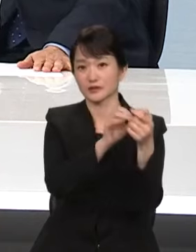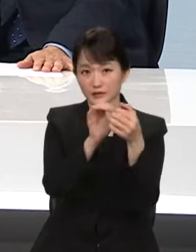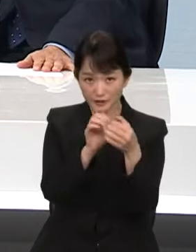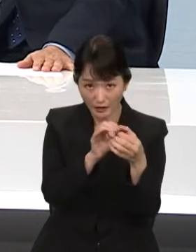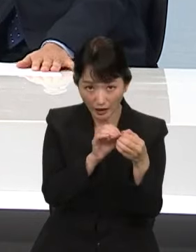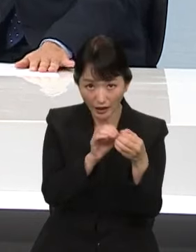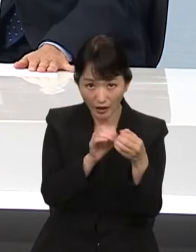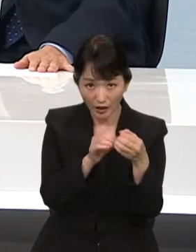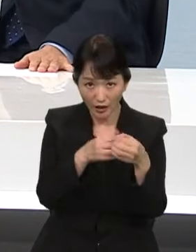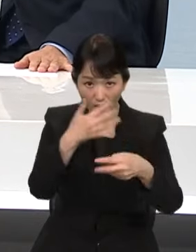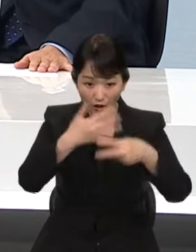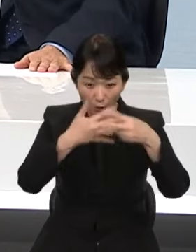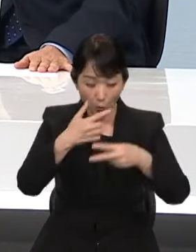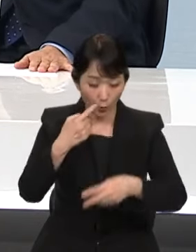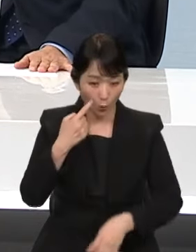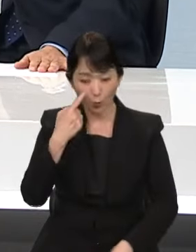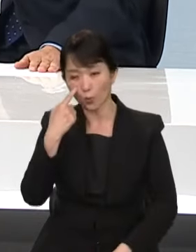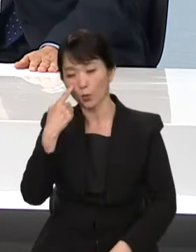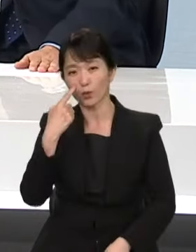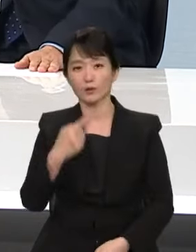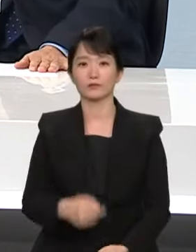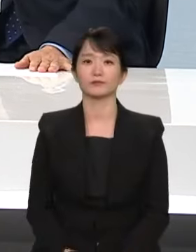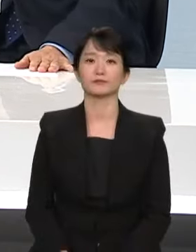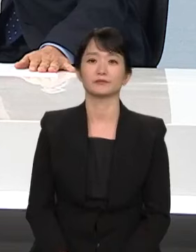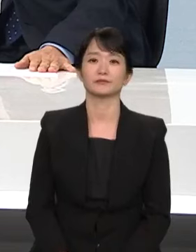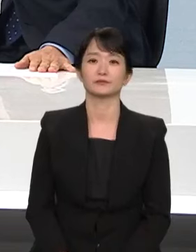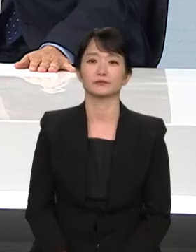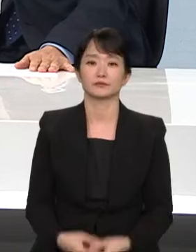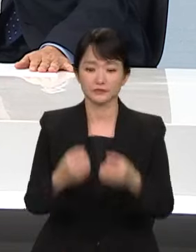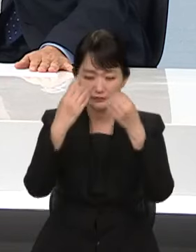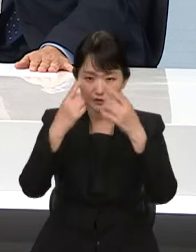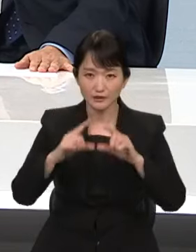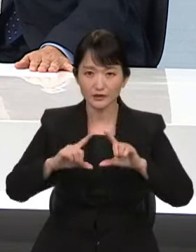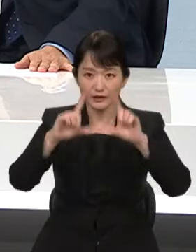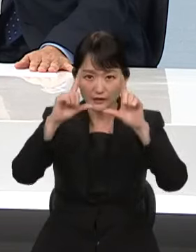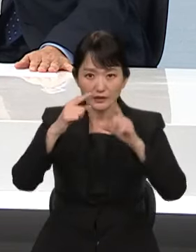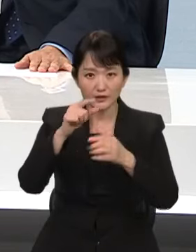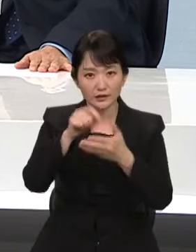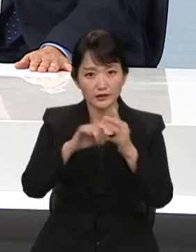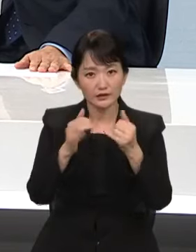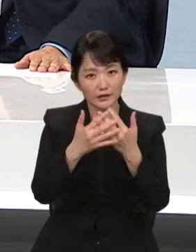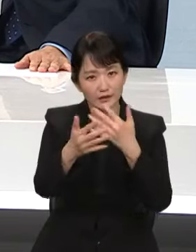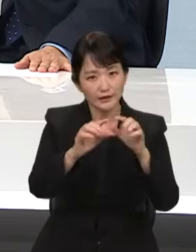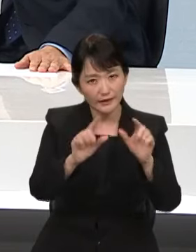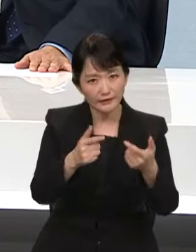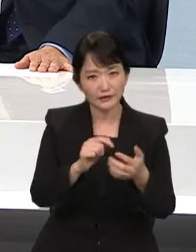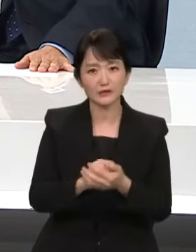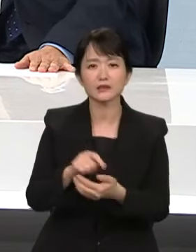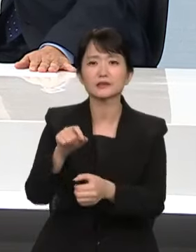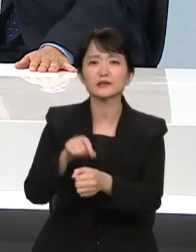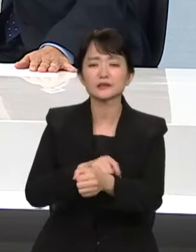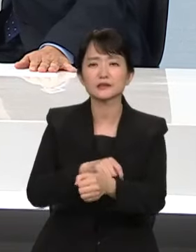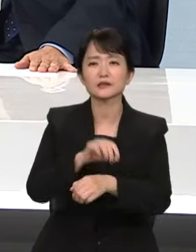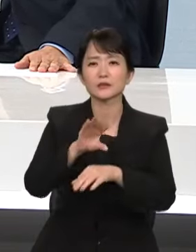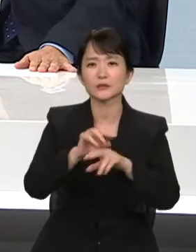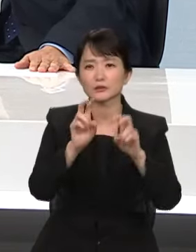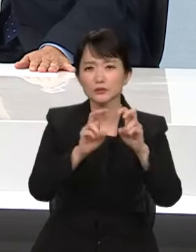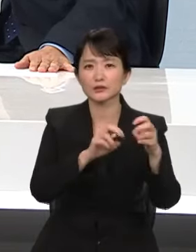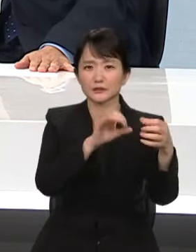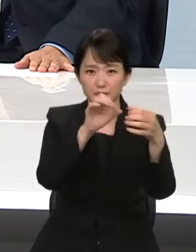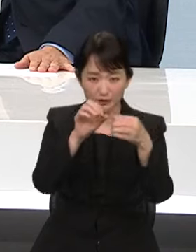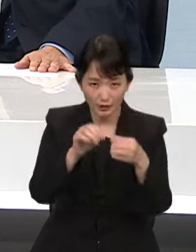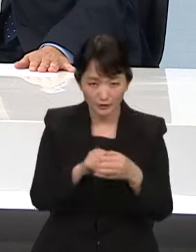화제가 되고 있습니다. 자, 당시 대통령은 신년 기자회견을 하는 게 아니라 특정 방송사와만 대담을 했고 또 네. 생방송이 아니라